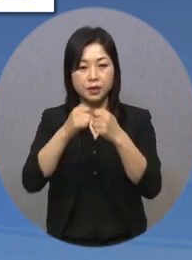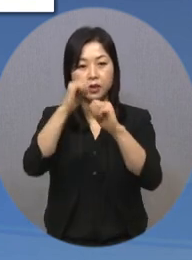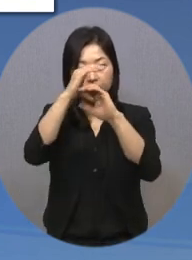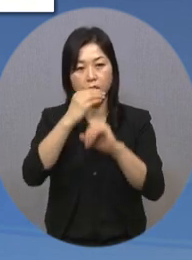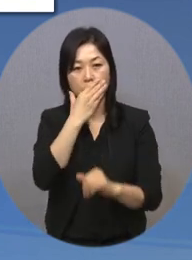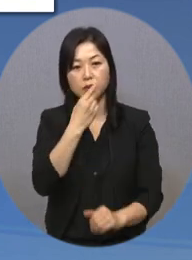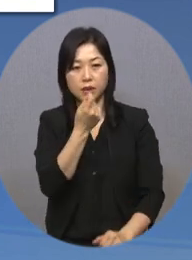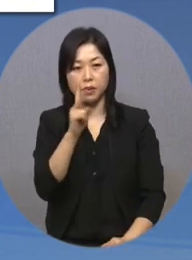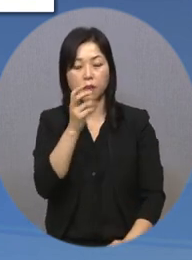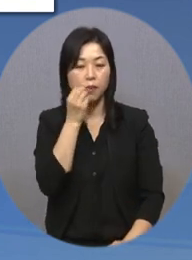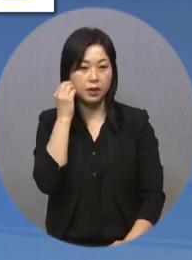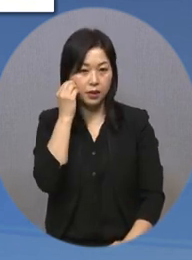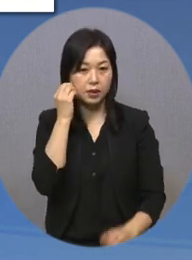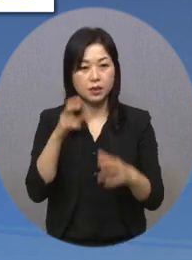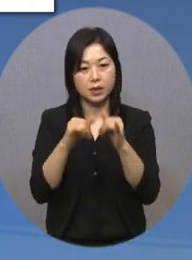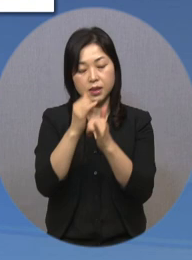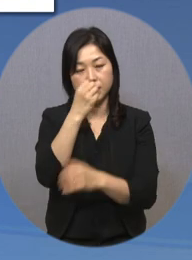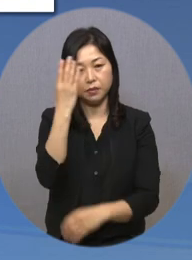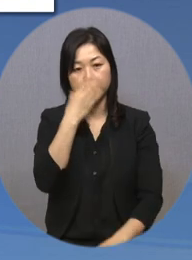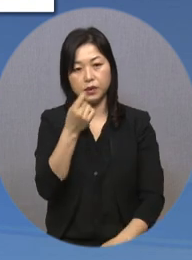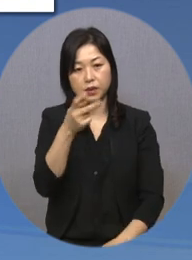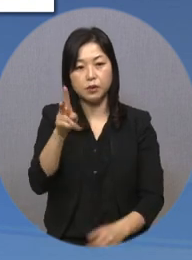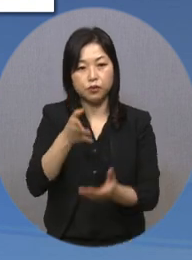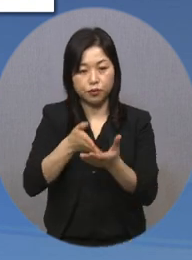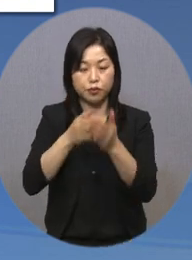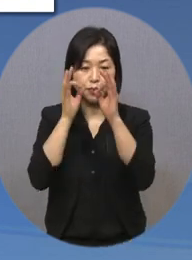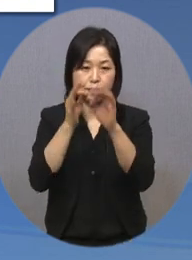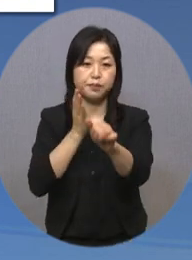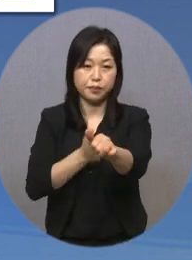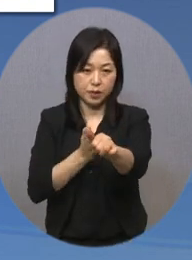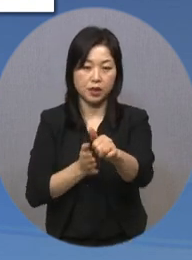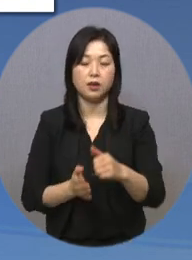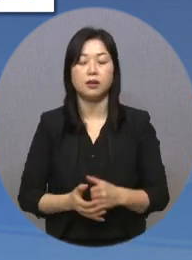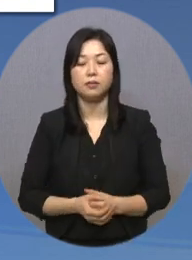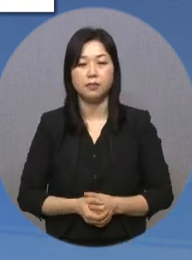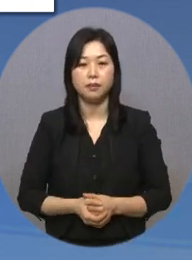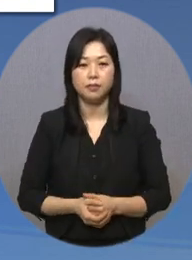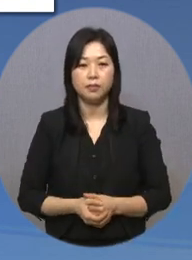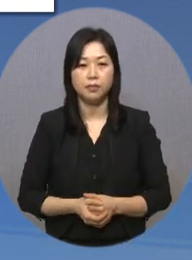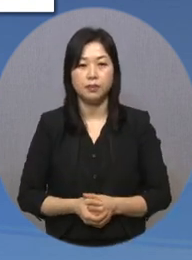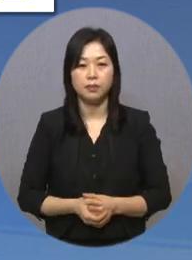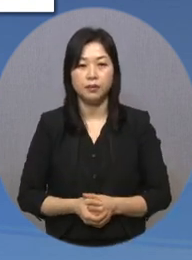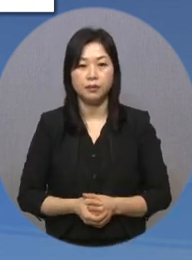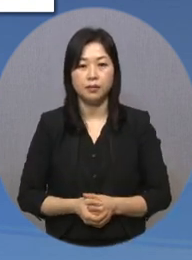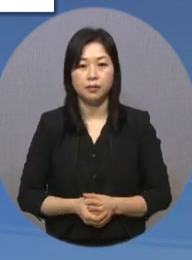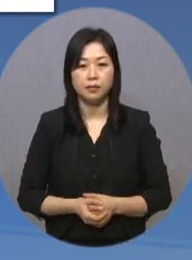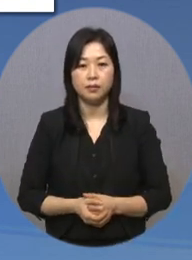사항은 웰피아 뉴스 홈페이지와 장애인신문, 복지TV 뉴스를 통해 확인할 수 있습니다.